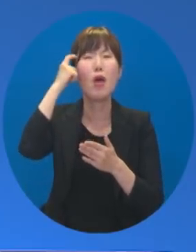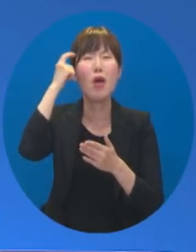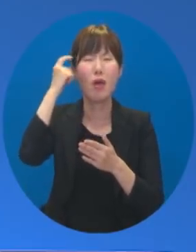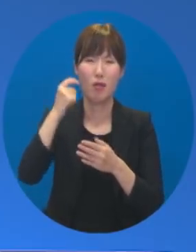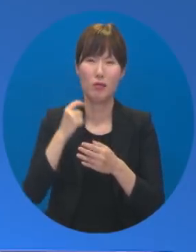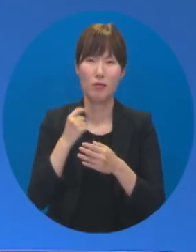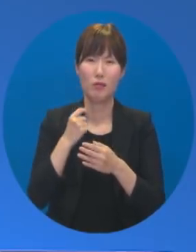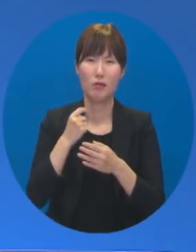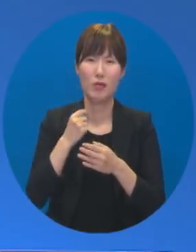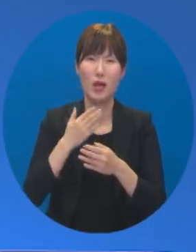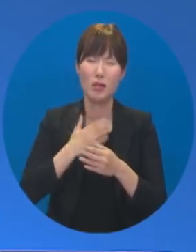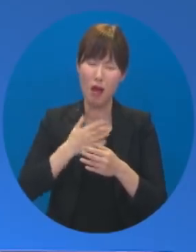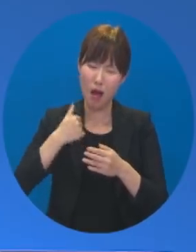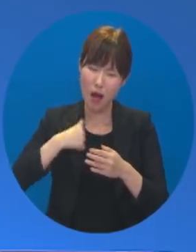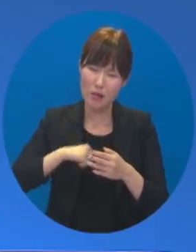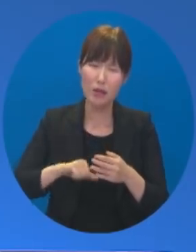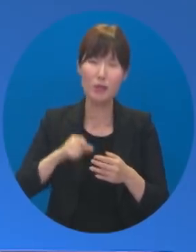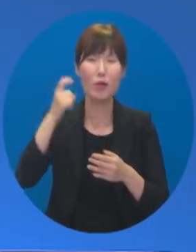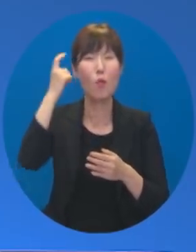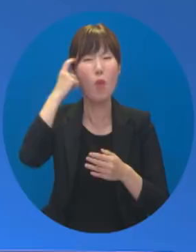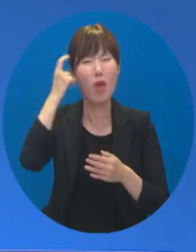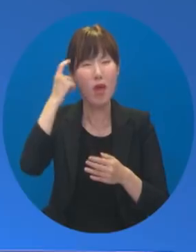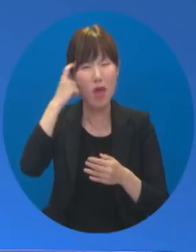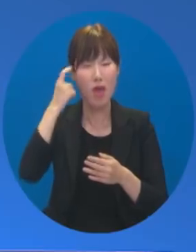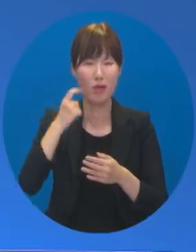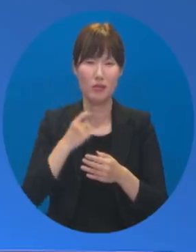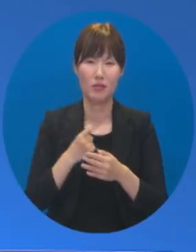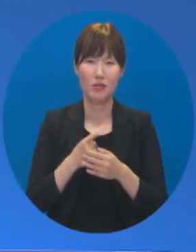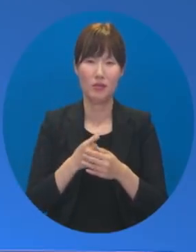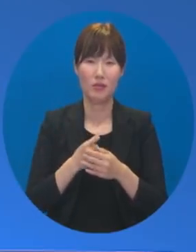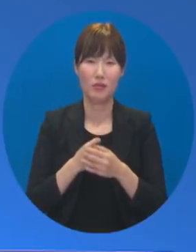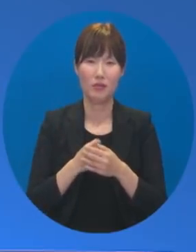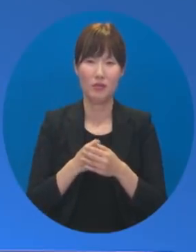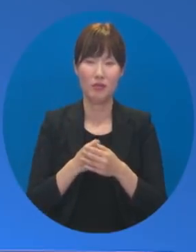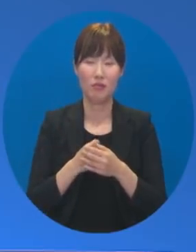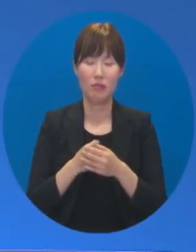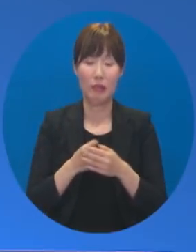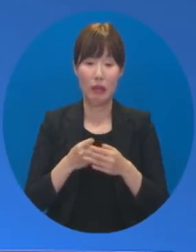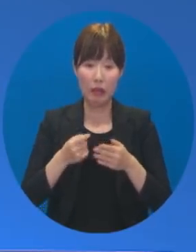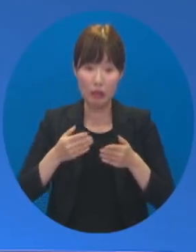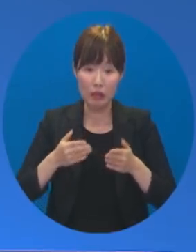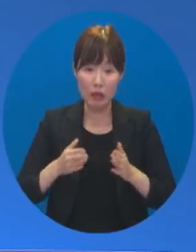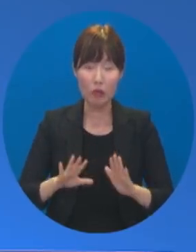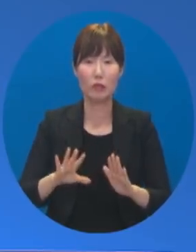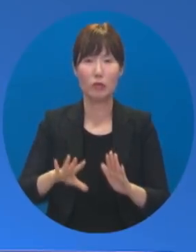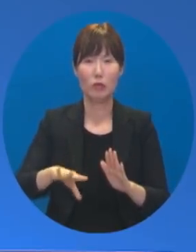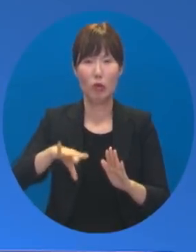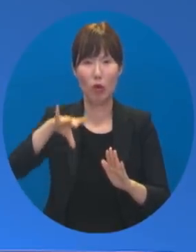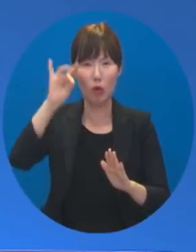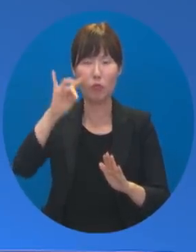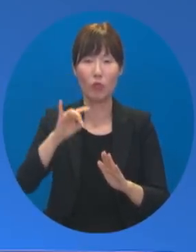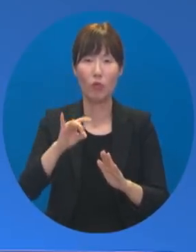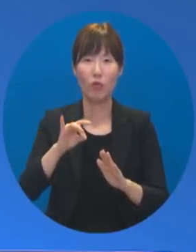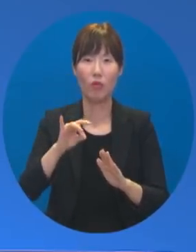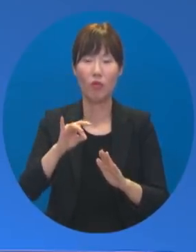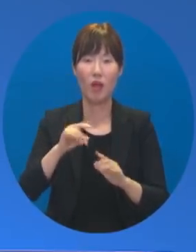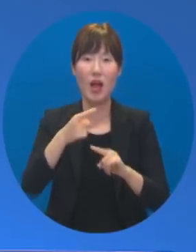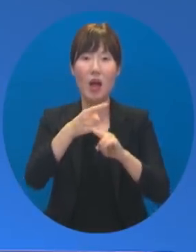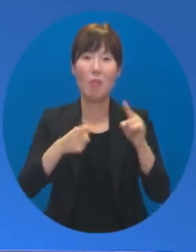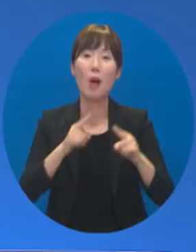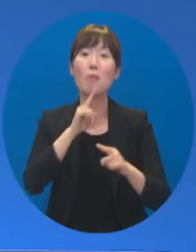그랬어요? 그러다가 저도 모르게 태어나서 처음으로 반말을 했어요. 저는